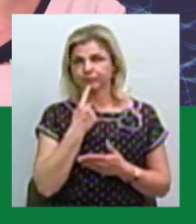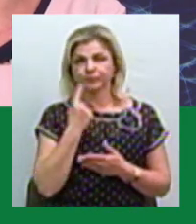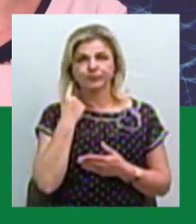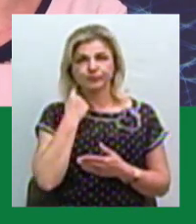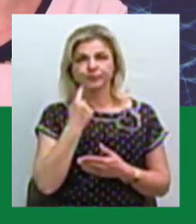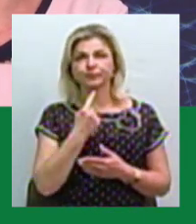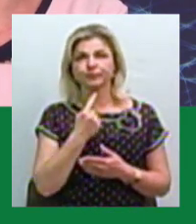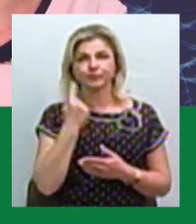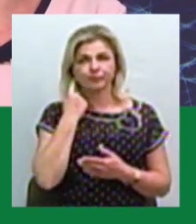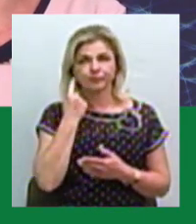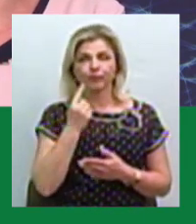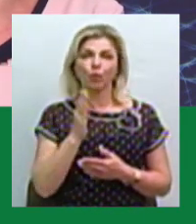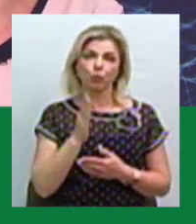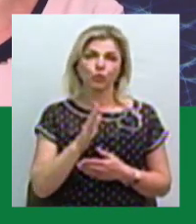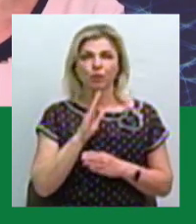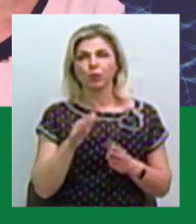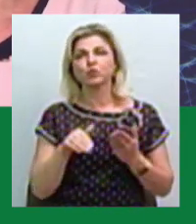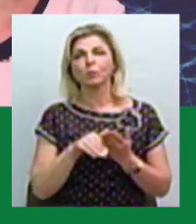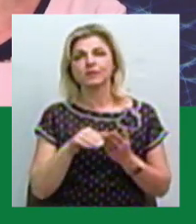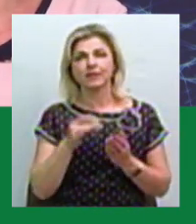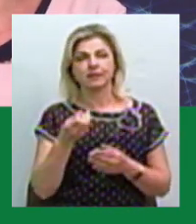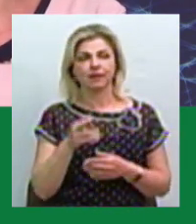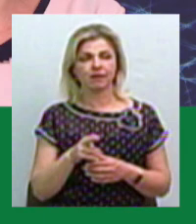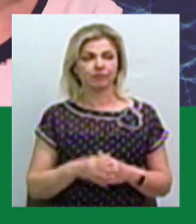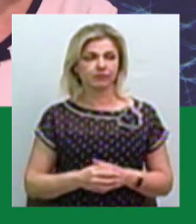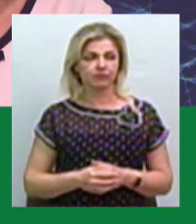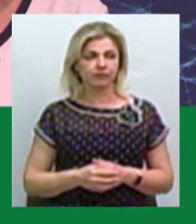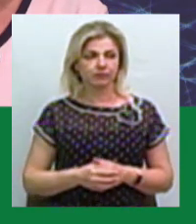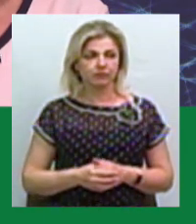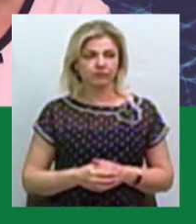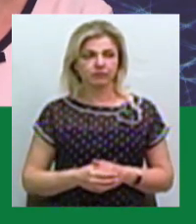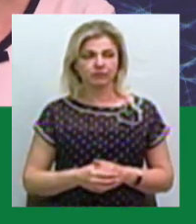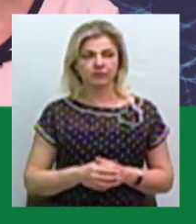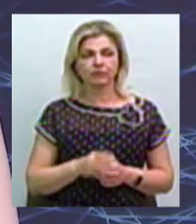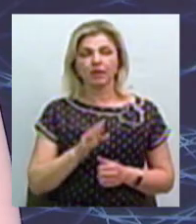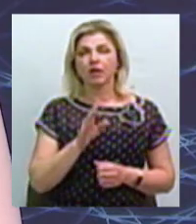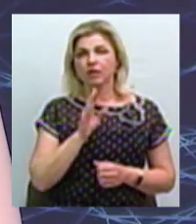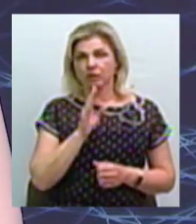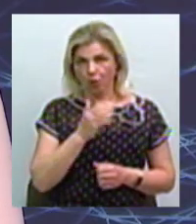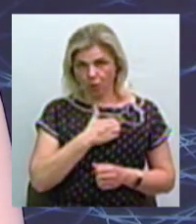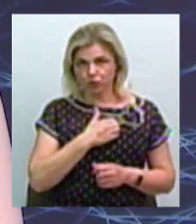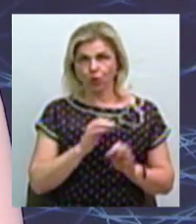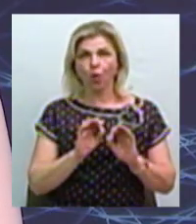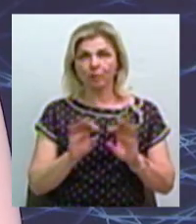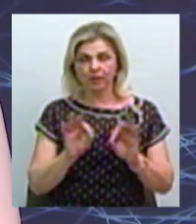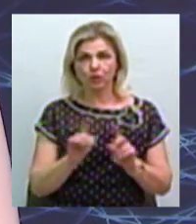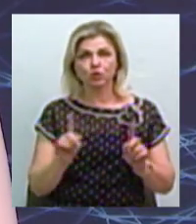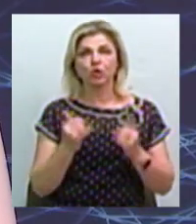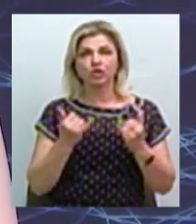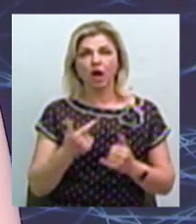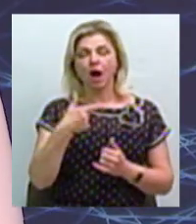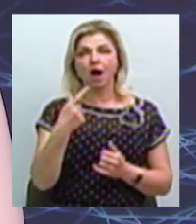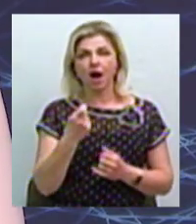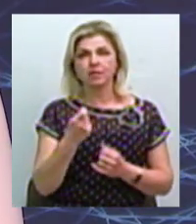Як буде субсидія, чи не буде? Я, Ольга, будь ласка, так, хочу роз'яснити, що зараз